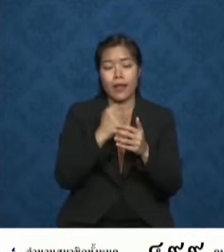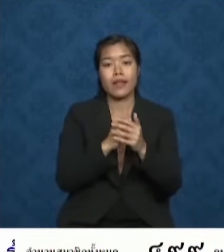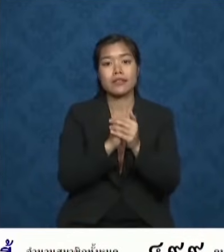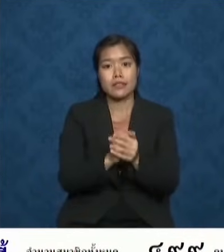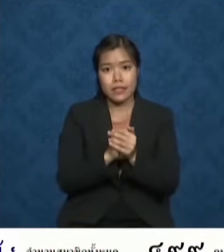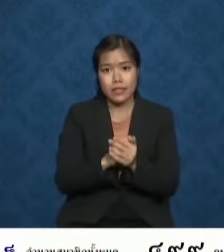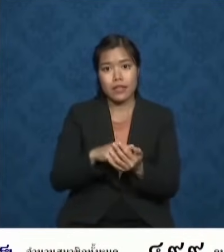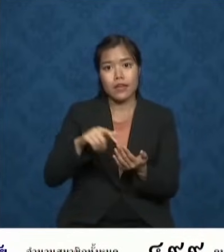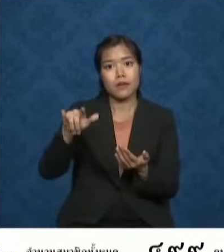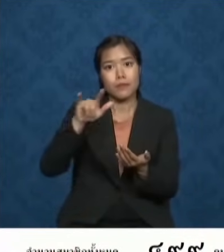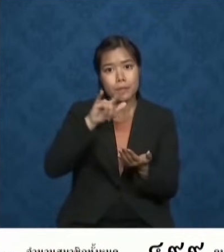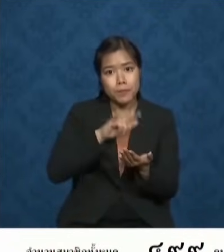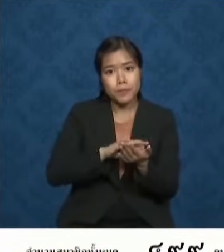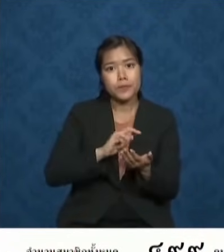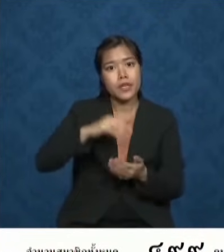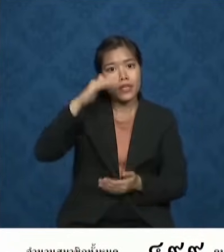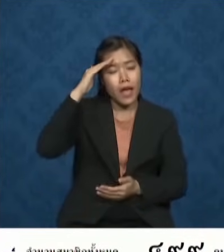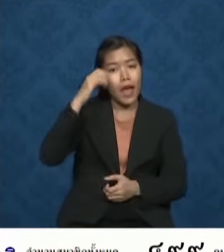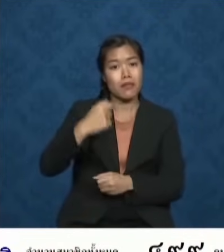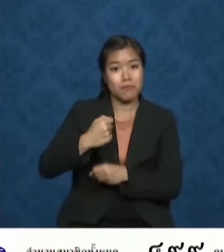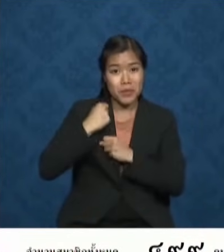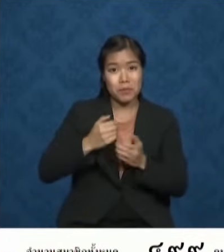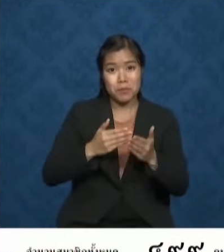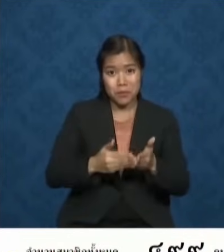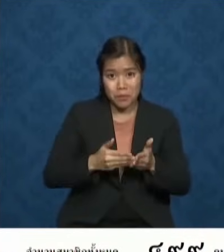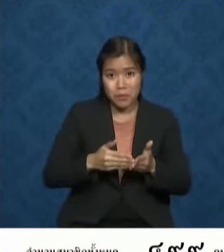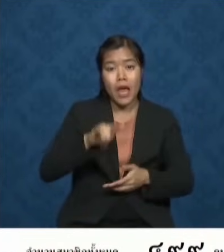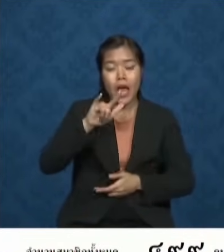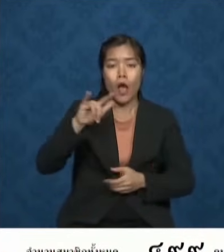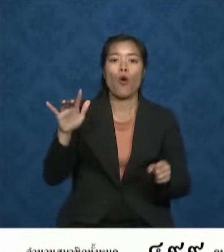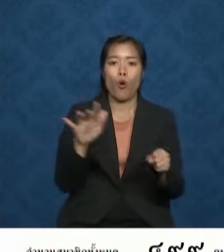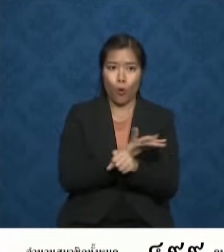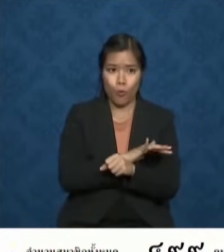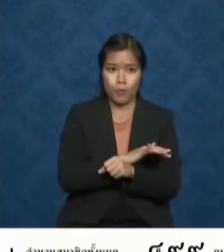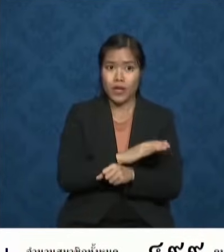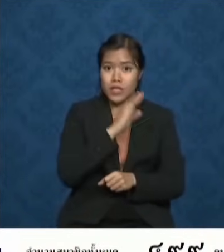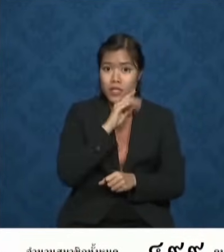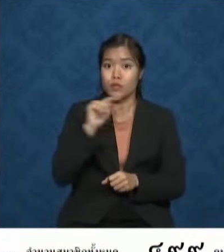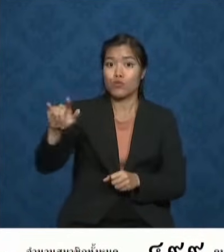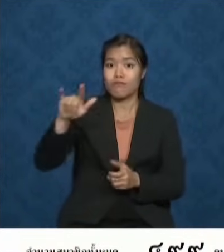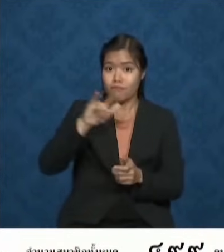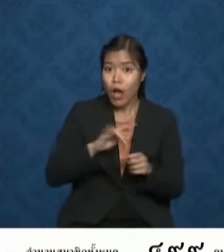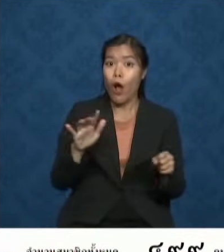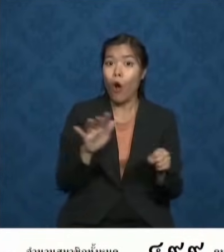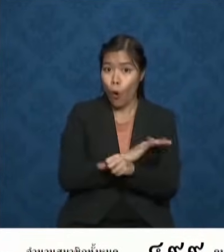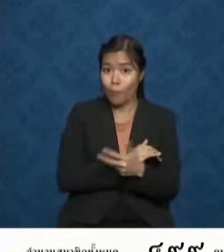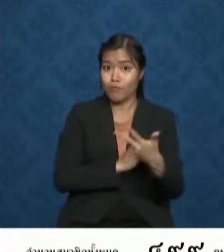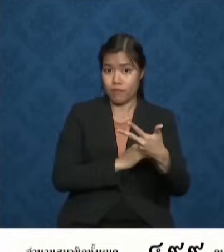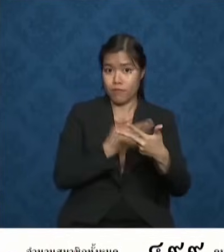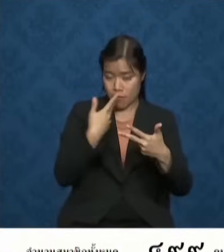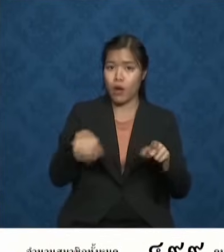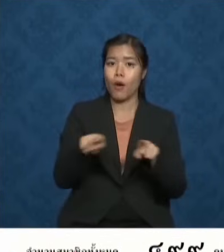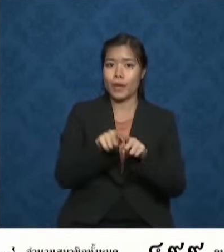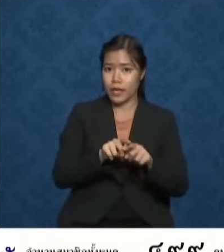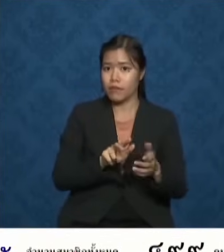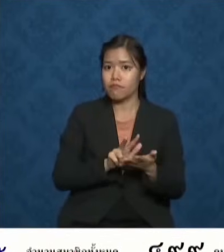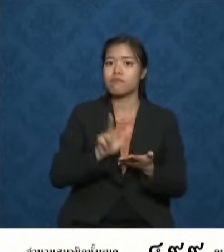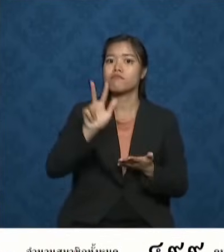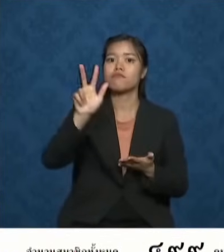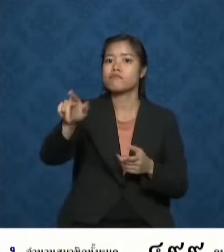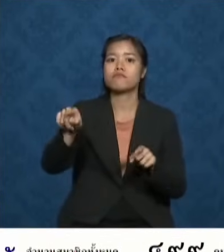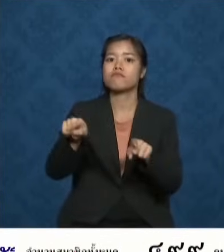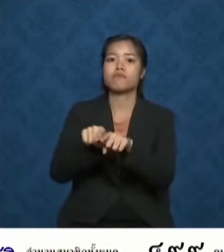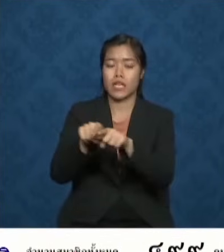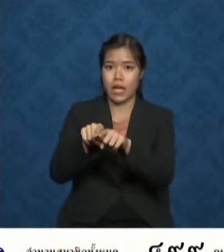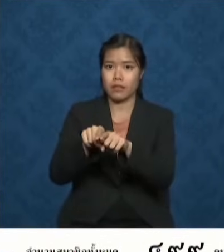ดแล้วถ้าเป็นการให้เกียรติคุณส่งมาครบผมก็ส่งไปครบมันแสดงระดับความสัมพันธ์ทางก